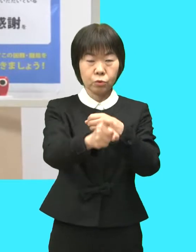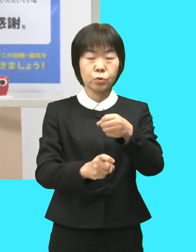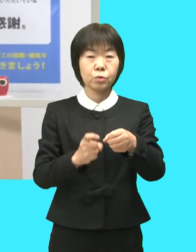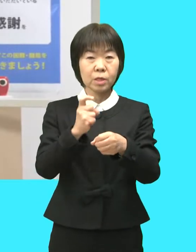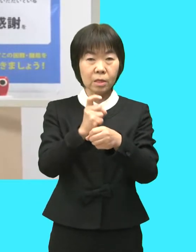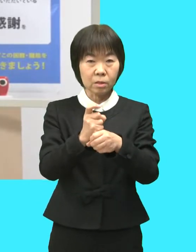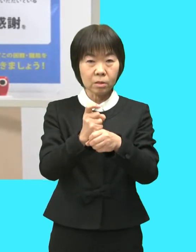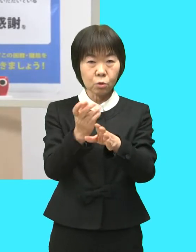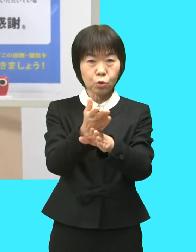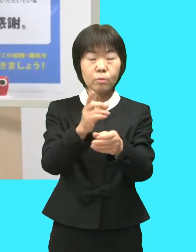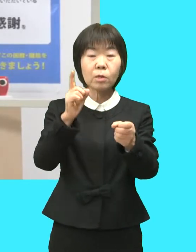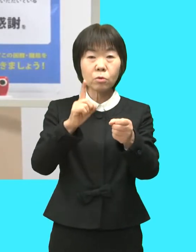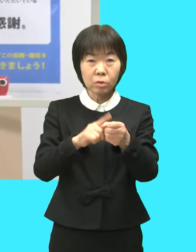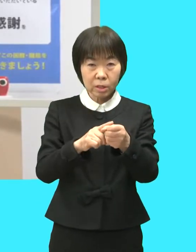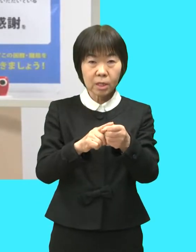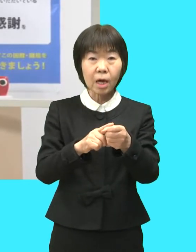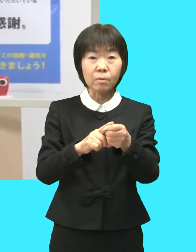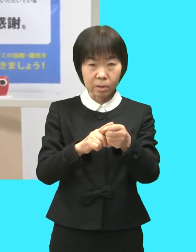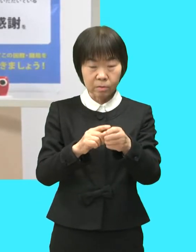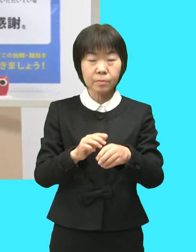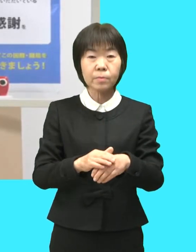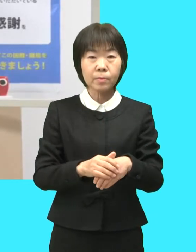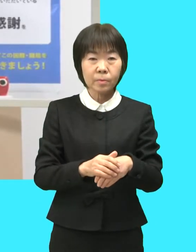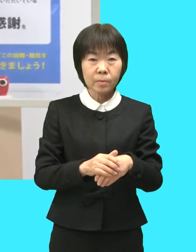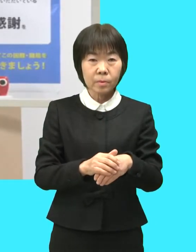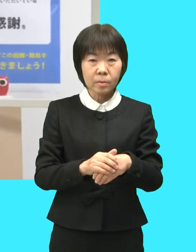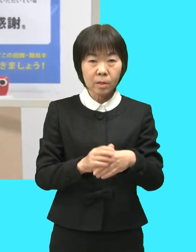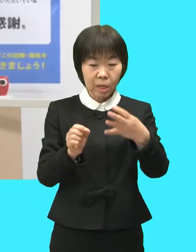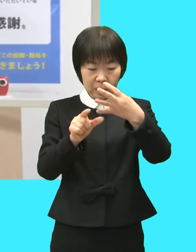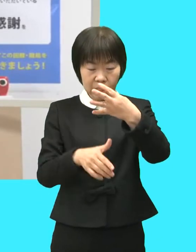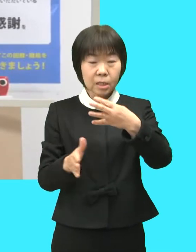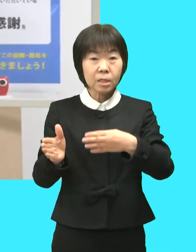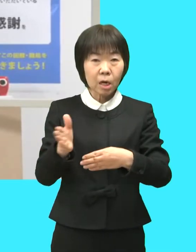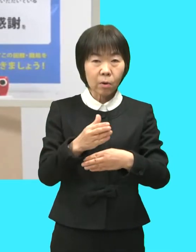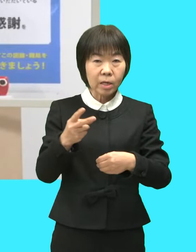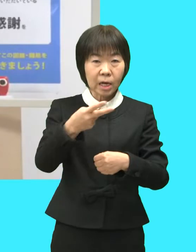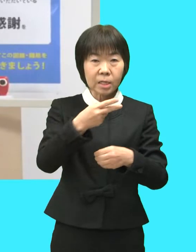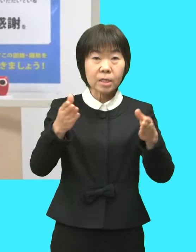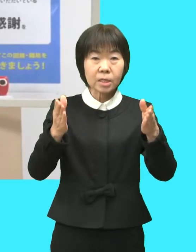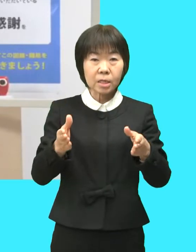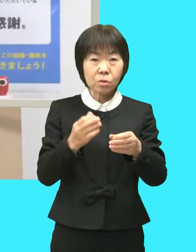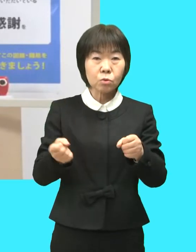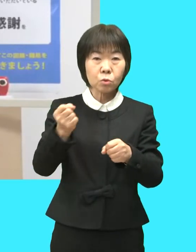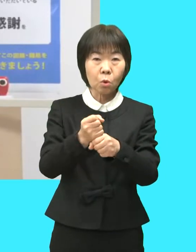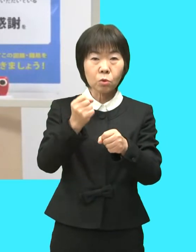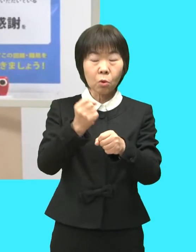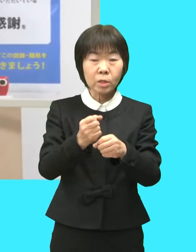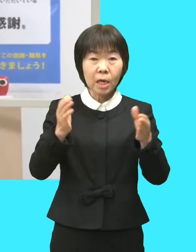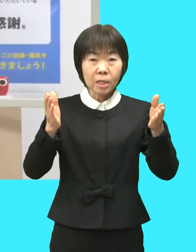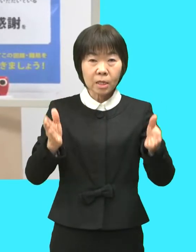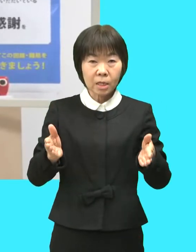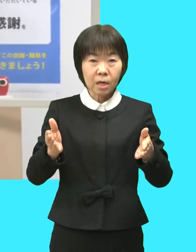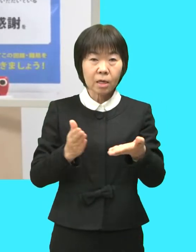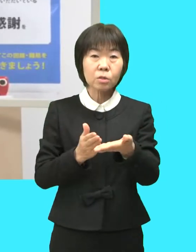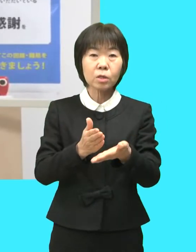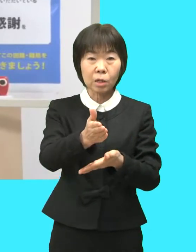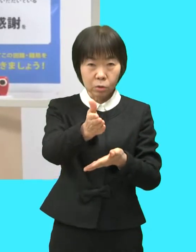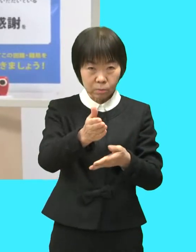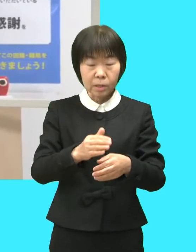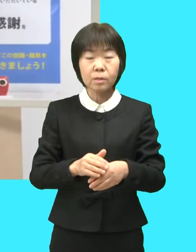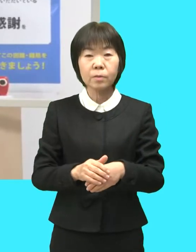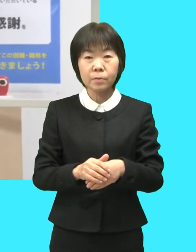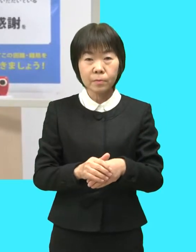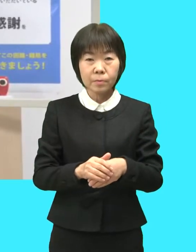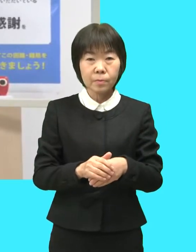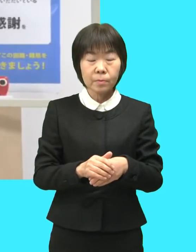となる節目の年であります。4月からは第2期復興創生期間がスタートします